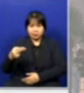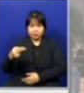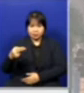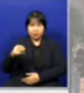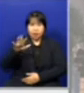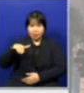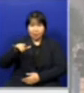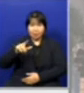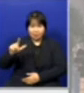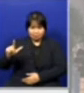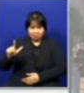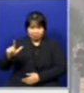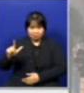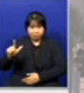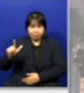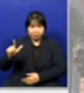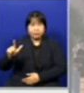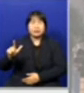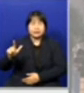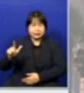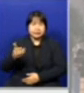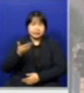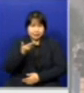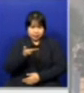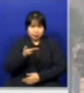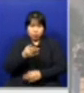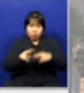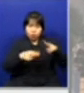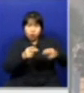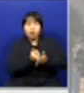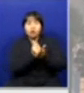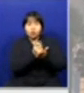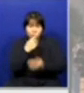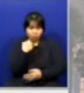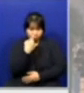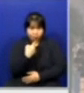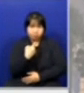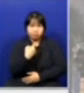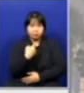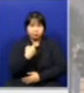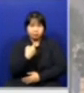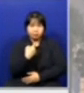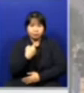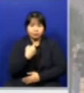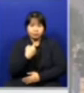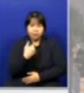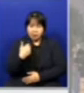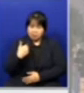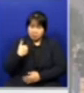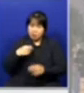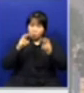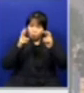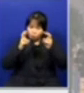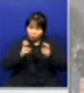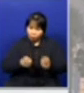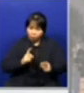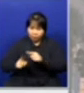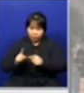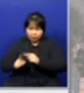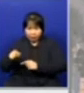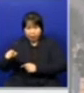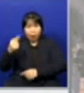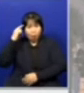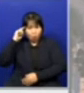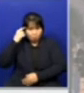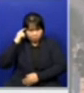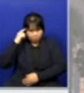5,000 ล้านท่านดูแลกลุ่มไหนบ้างมีเรื่องอะไรบ้างมากมายที่ท่านไม่รู้แต่ในฐ